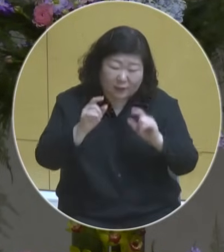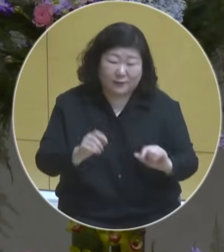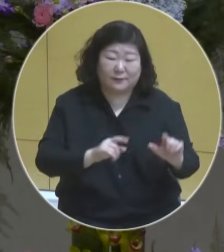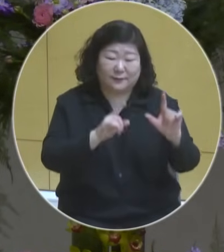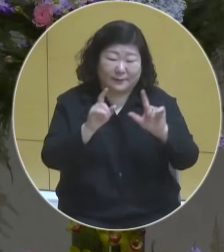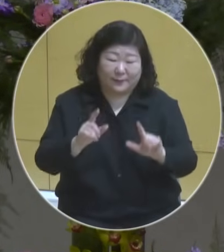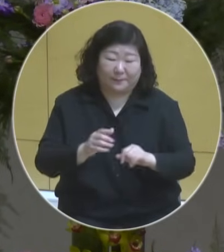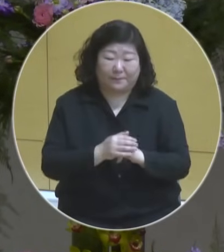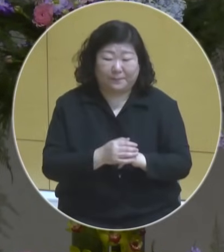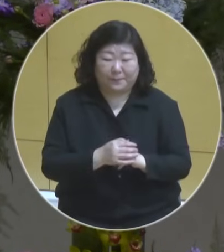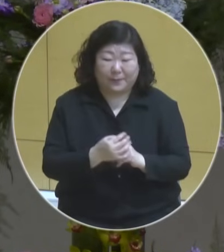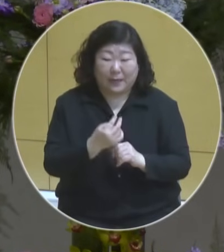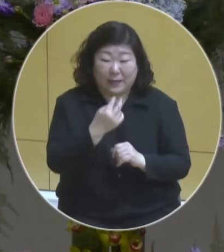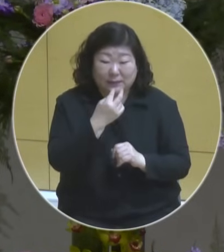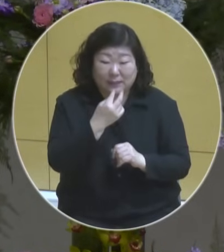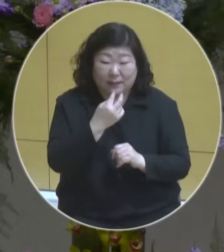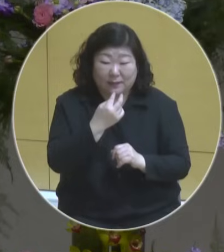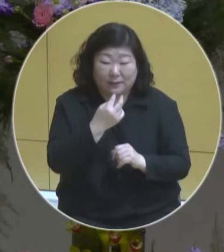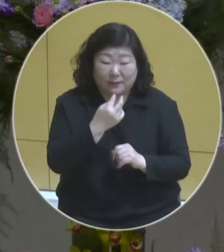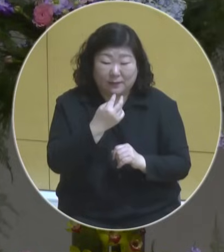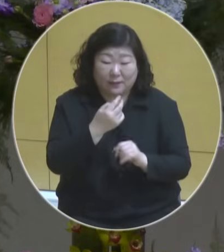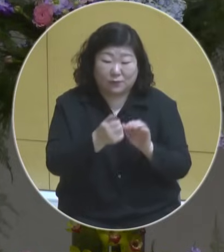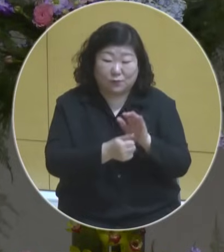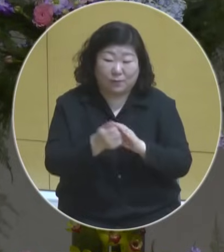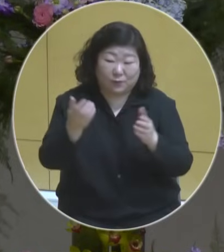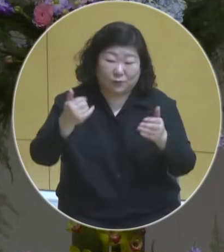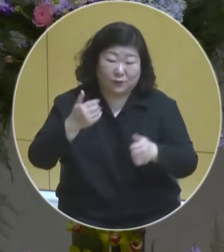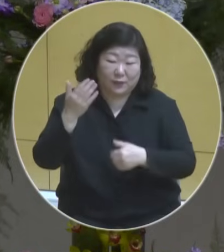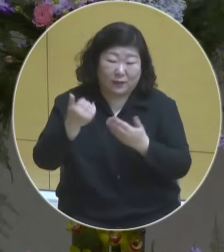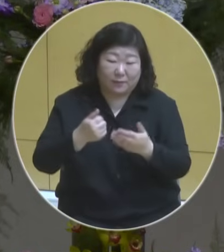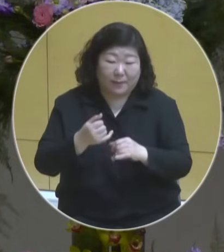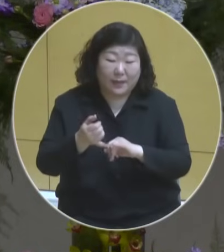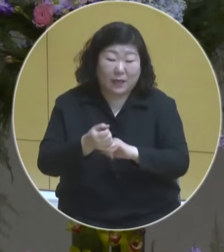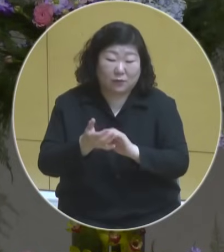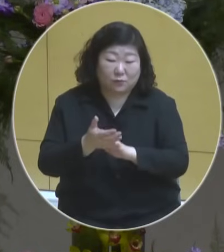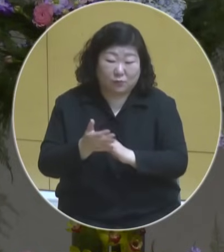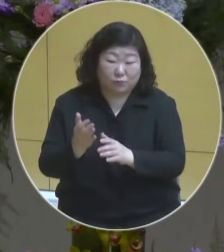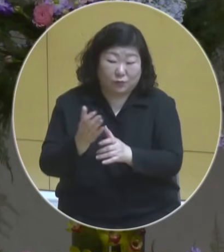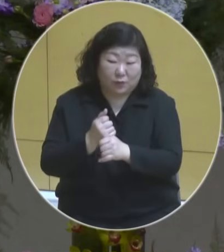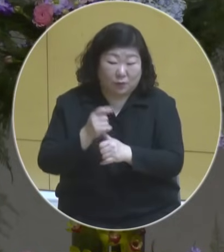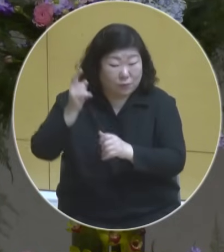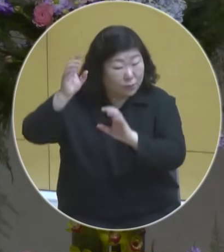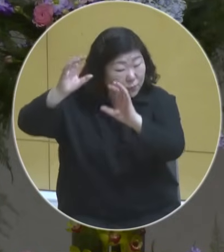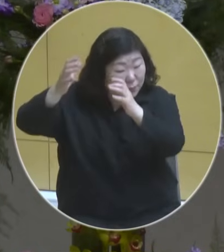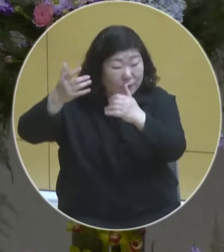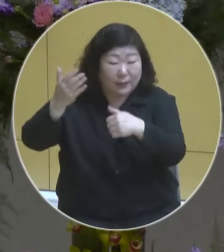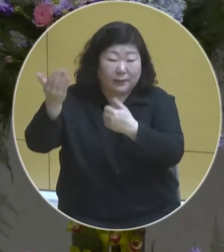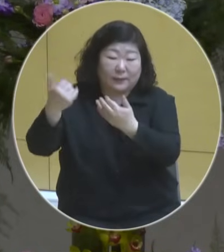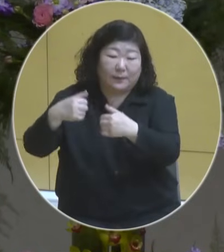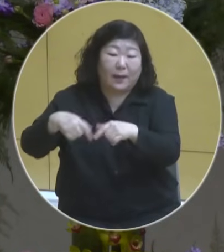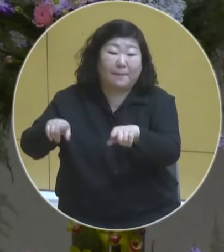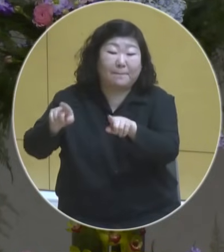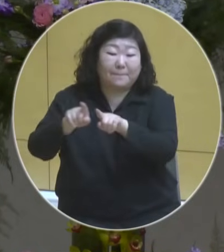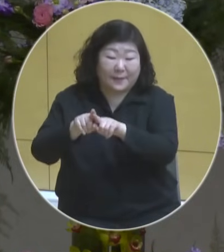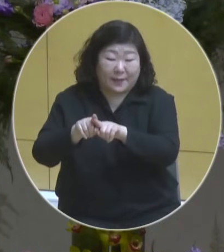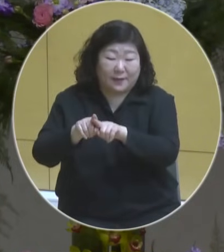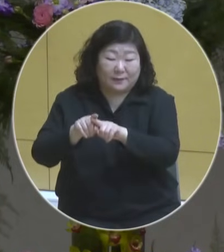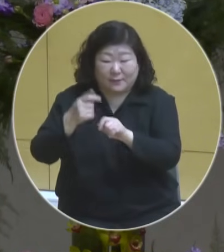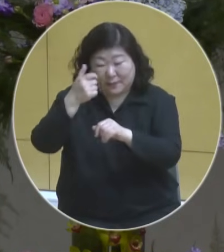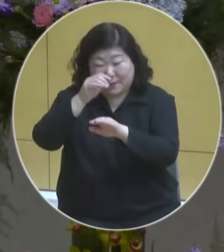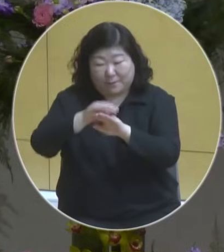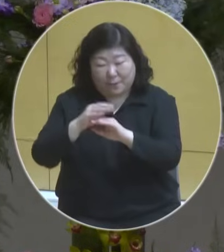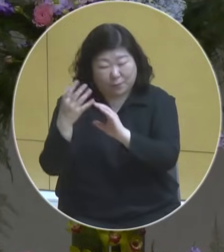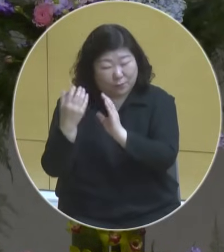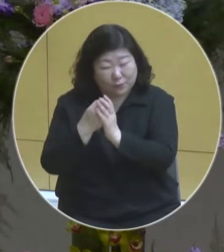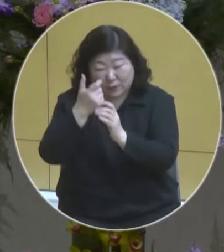산소망 주시는 하나님께 약속 붙들고 천상에서 하나님과 드릴 온전한 예배 완전한 예배